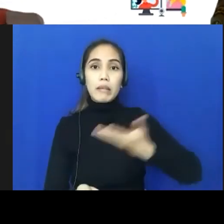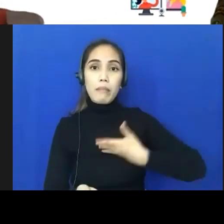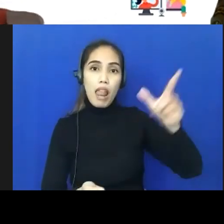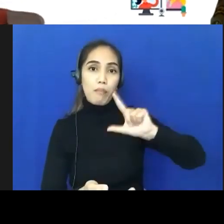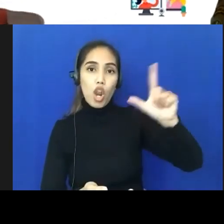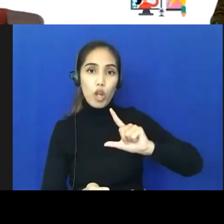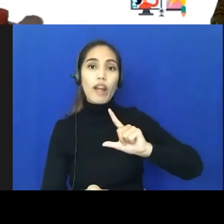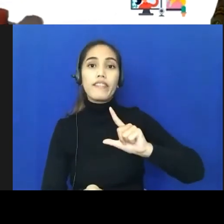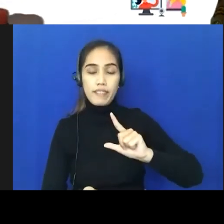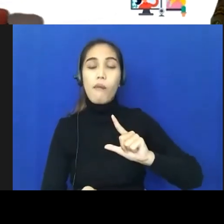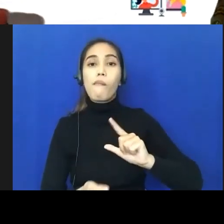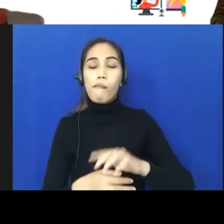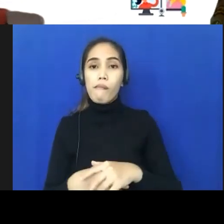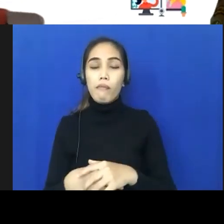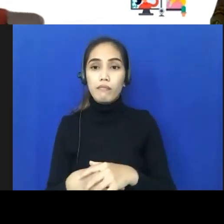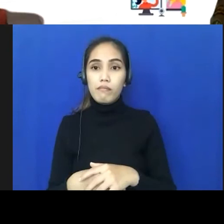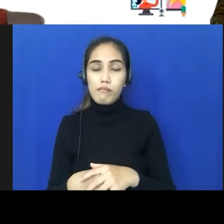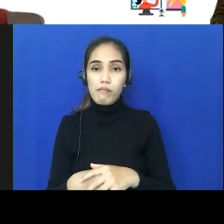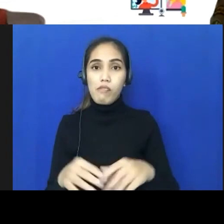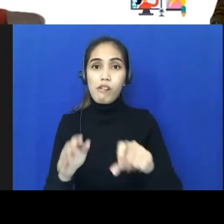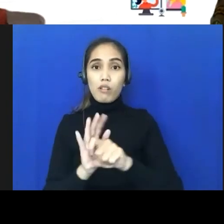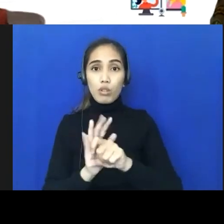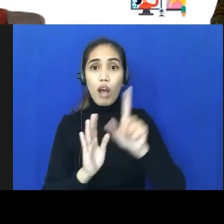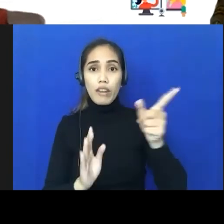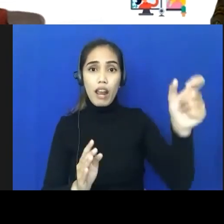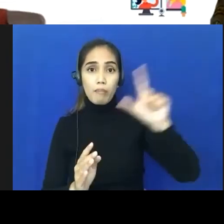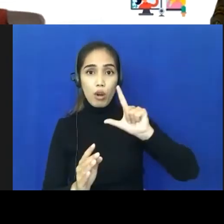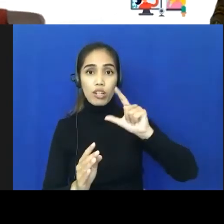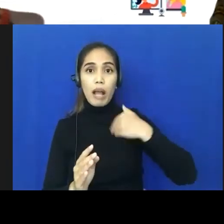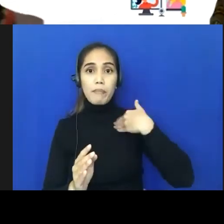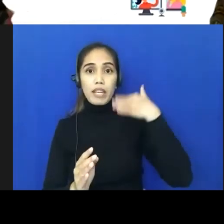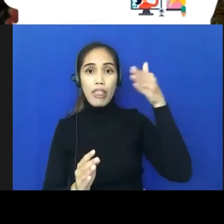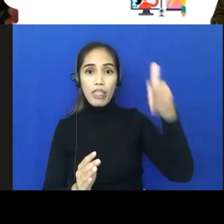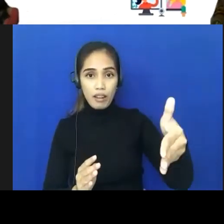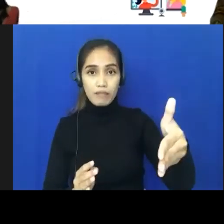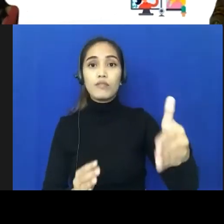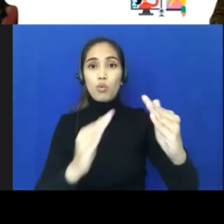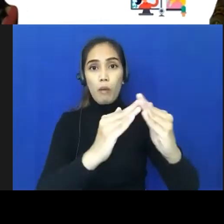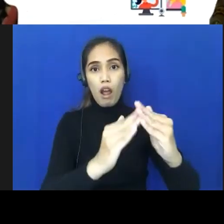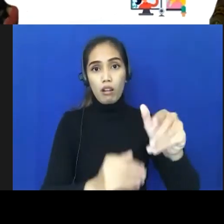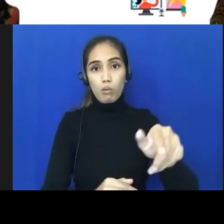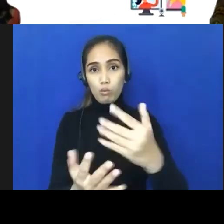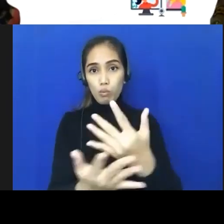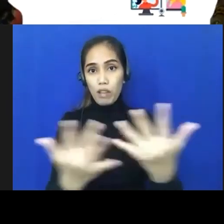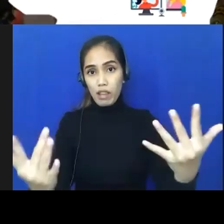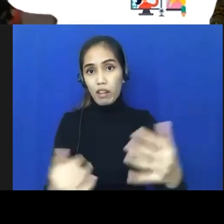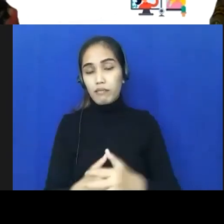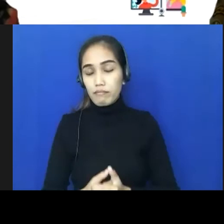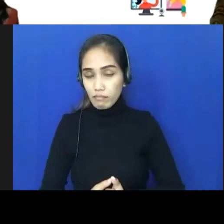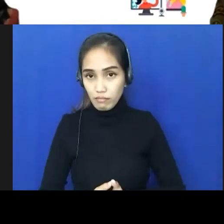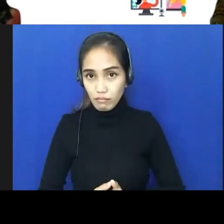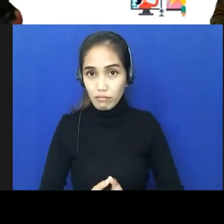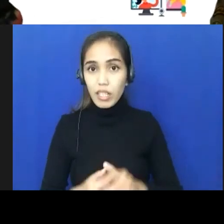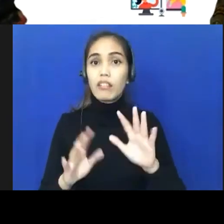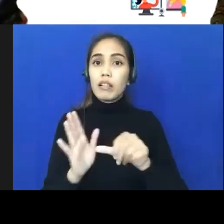lakukan kunjungan ke rumah tersebut, hanya tidak melakukan di Posyandu gitu ya. Jadi kami tetap pelayanan